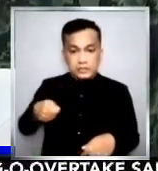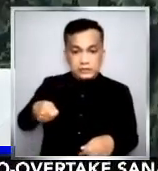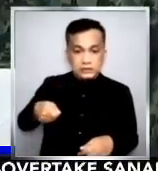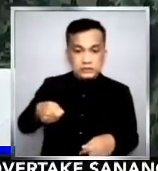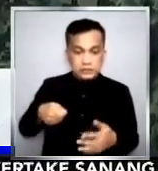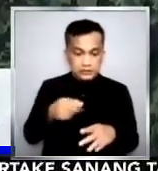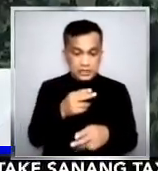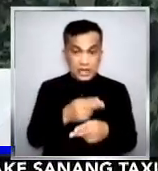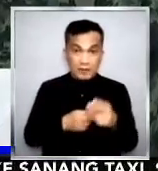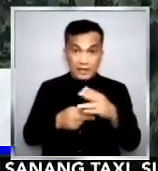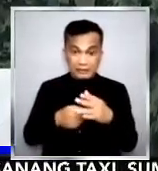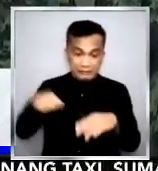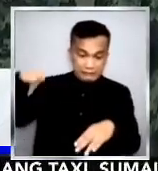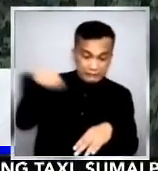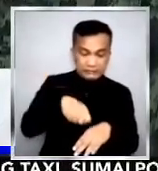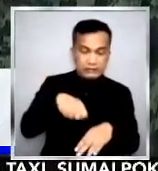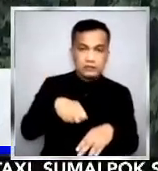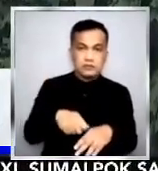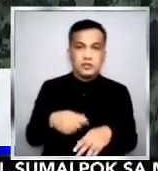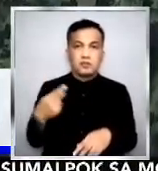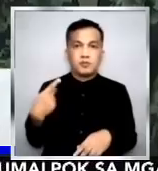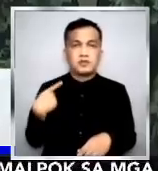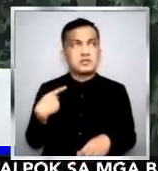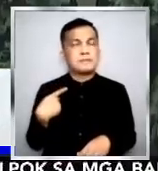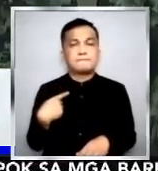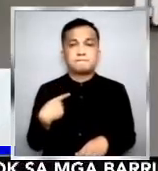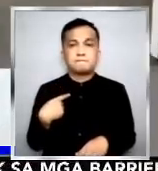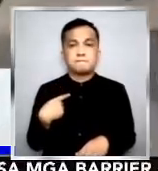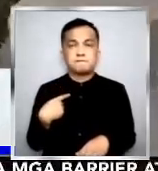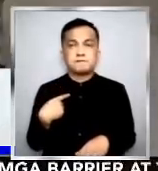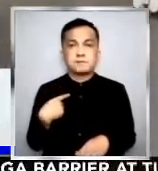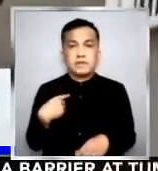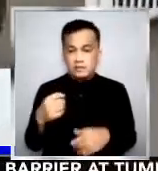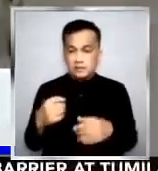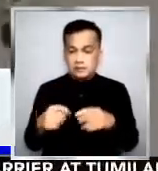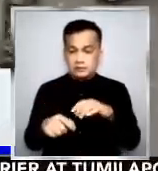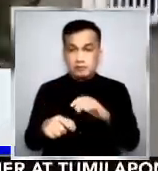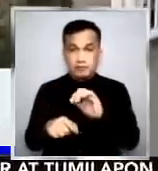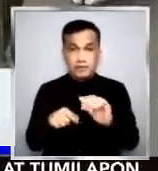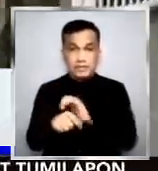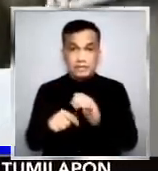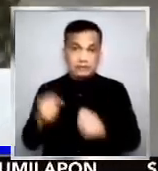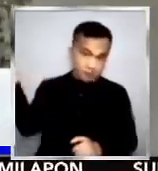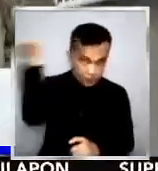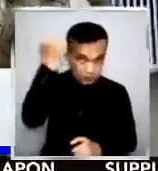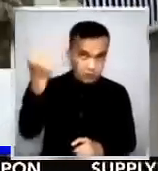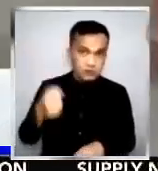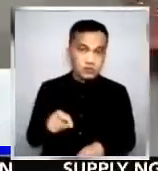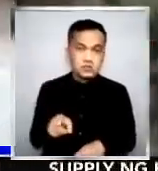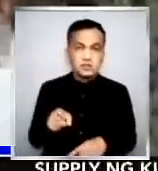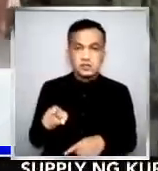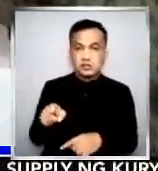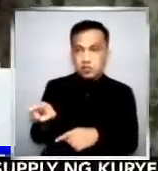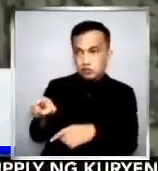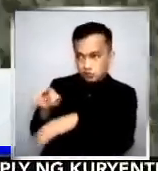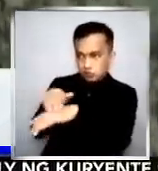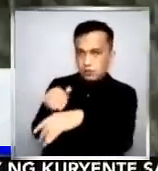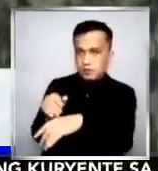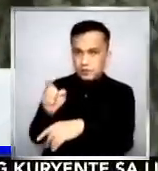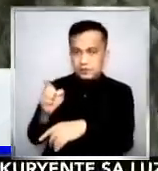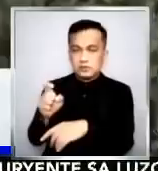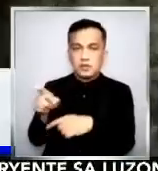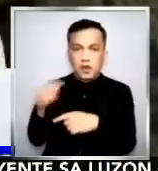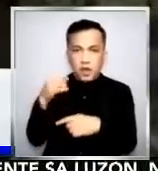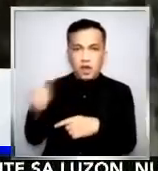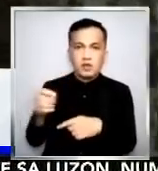ding pinalo sila ng baril. Sa tulong ng mabilis na tawag ng isang biktima, nasa Cote sa hot pursuit operation